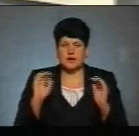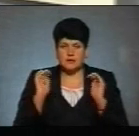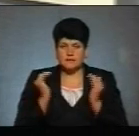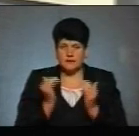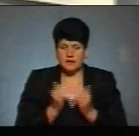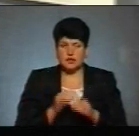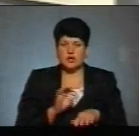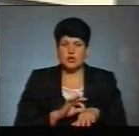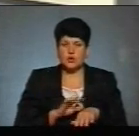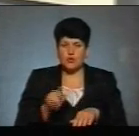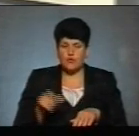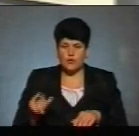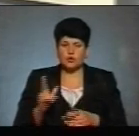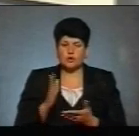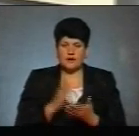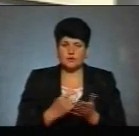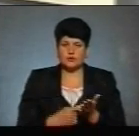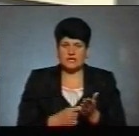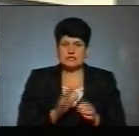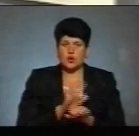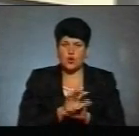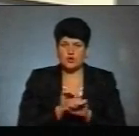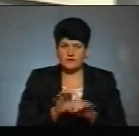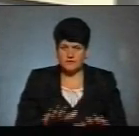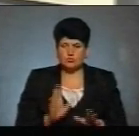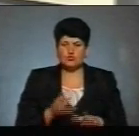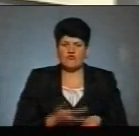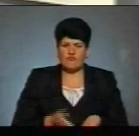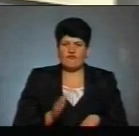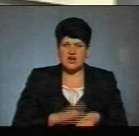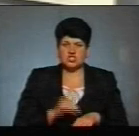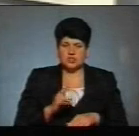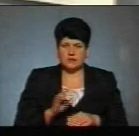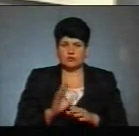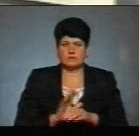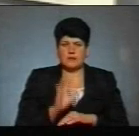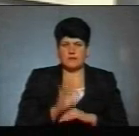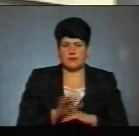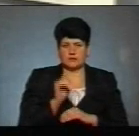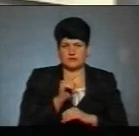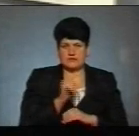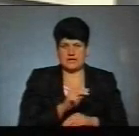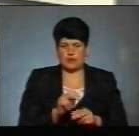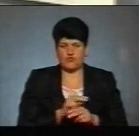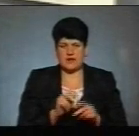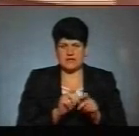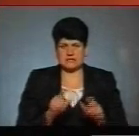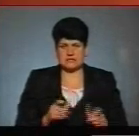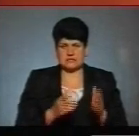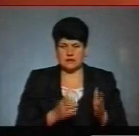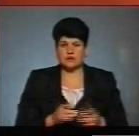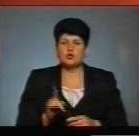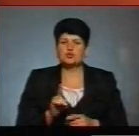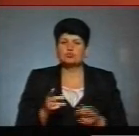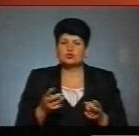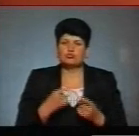мають підтверджено коронавірусну інфекцію, які будуть важкі, ми будемо направляти саме в цей лікувальний заклад. Чого